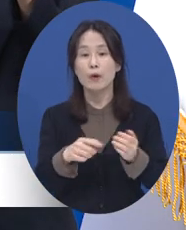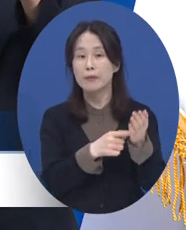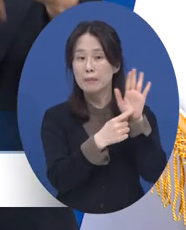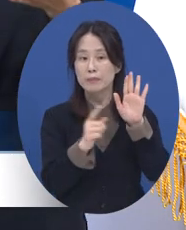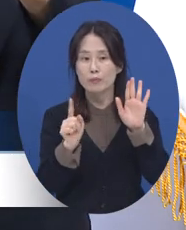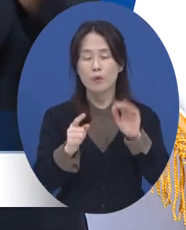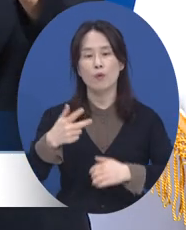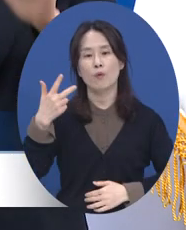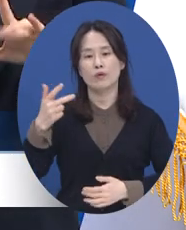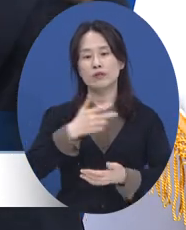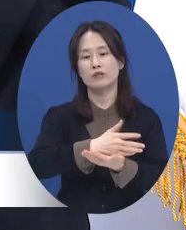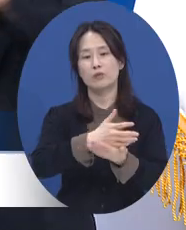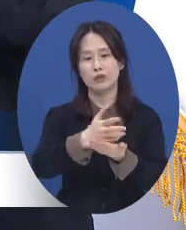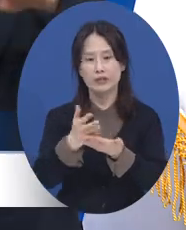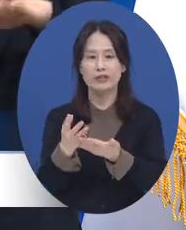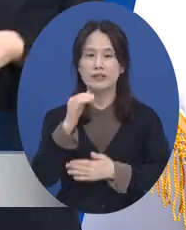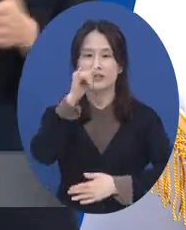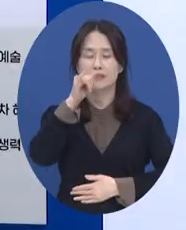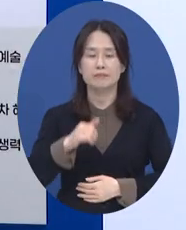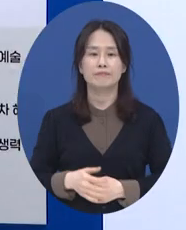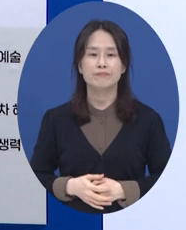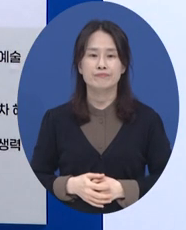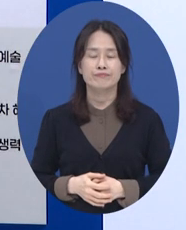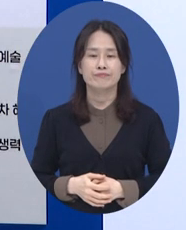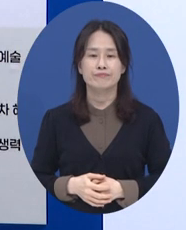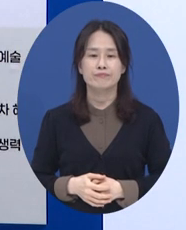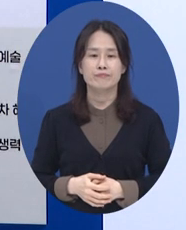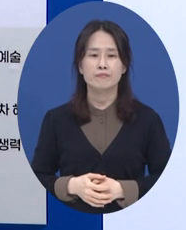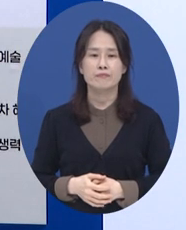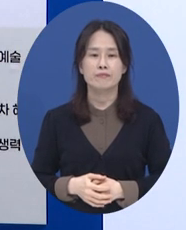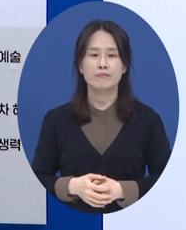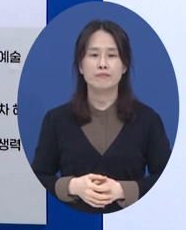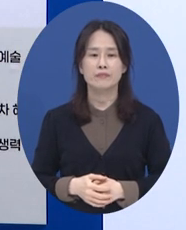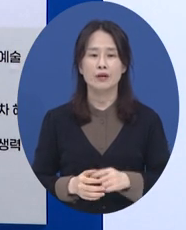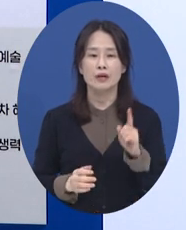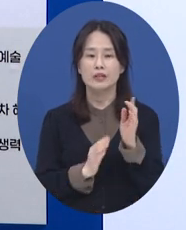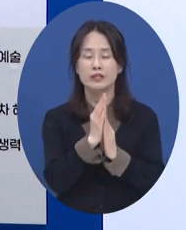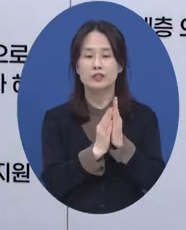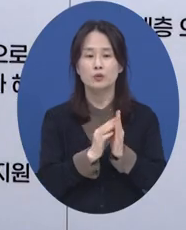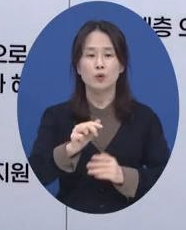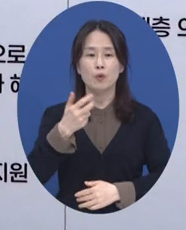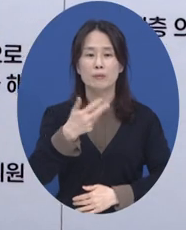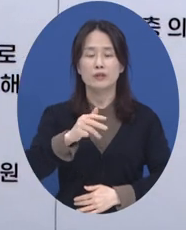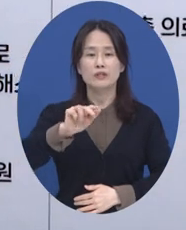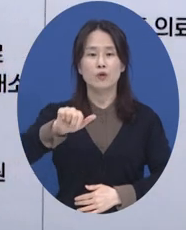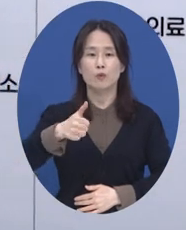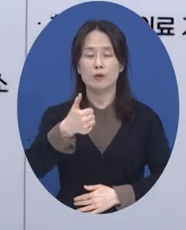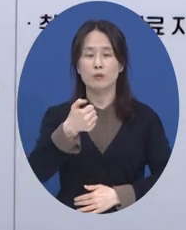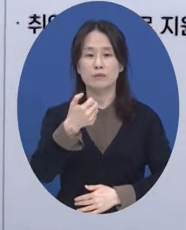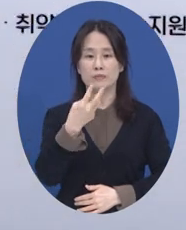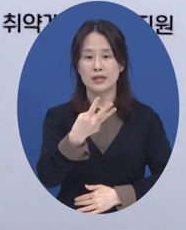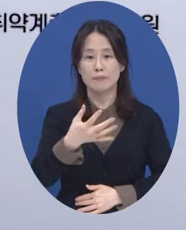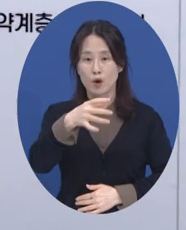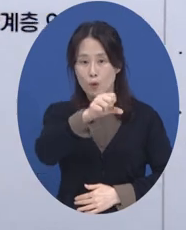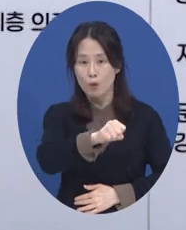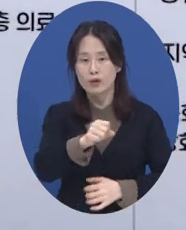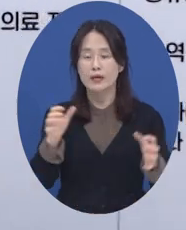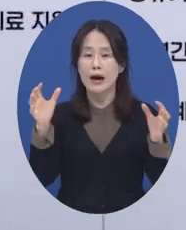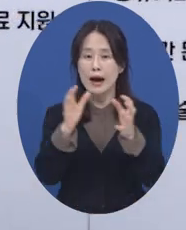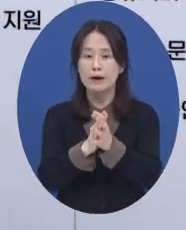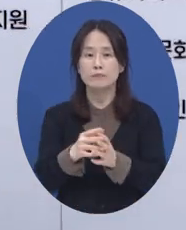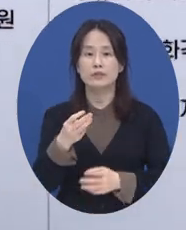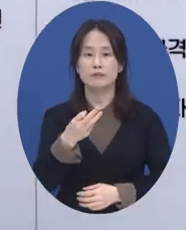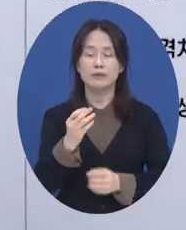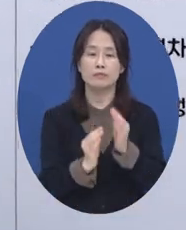모두 7대 분야로 구성돼 있습니다. 도비 1조 8,553억 원을 포함해 총